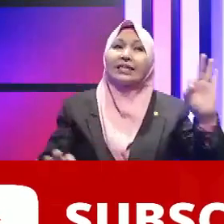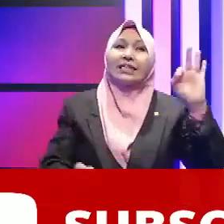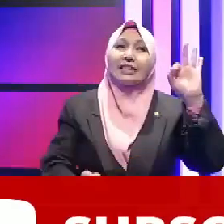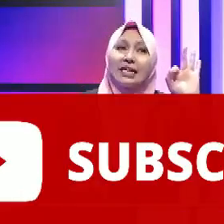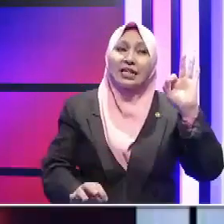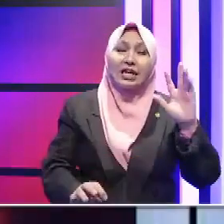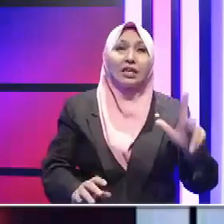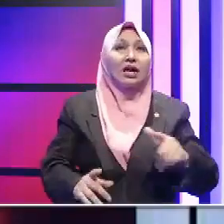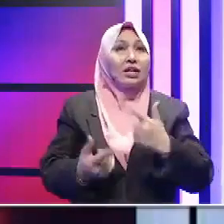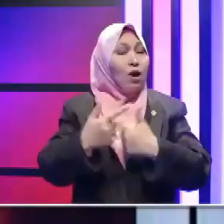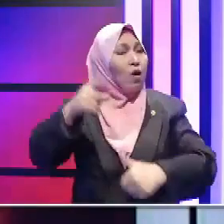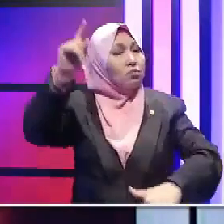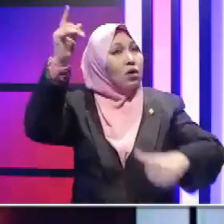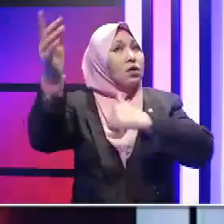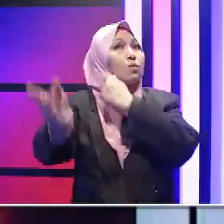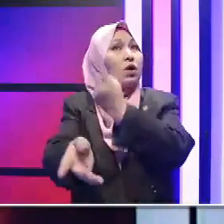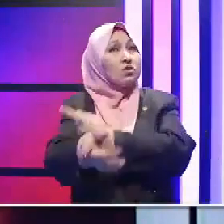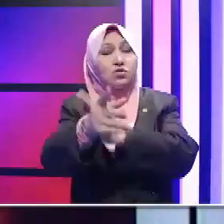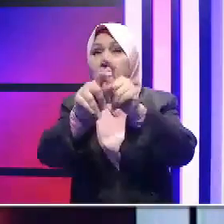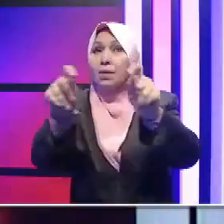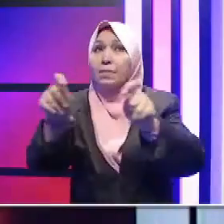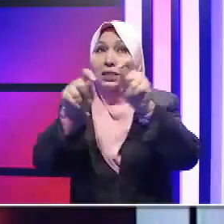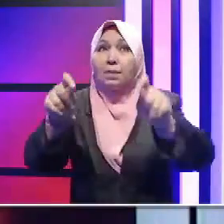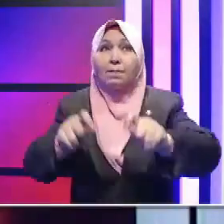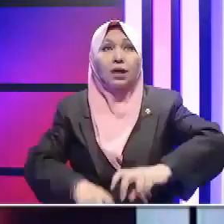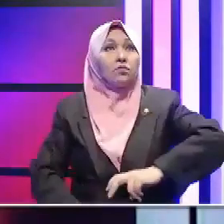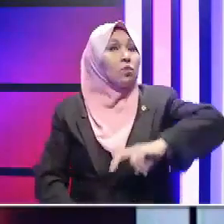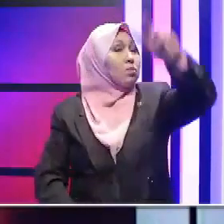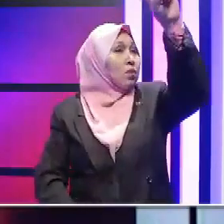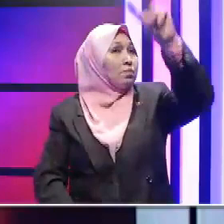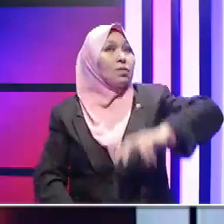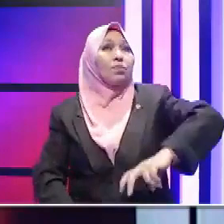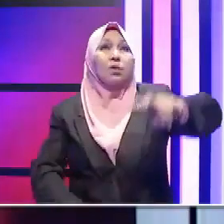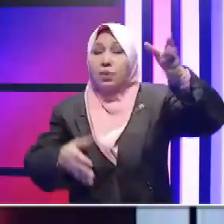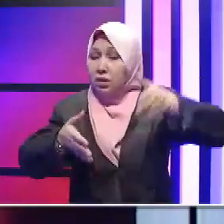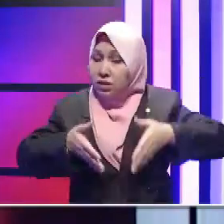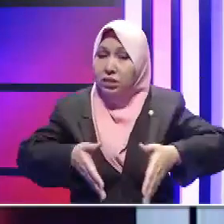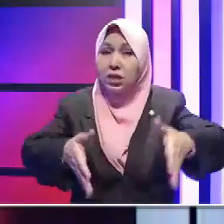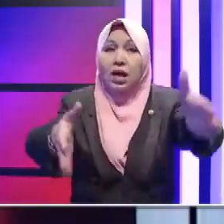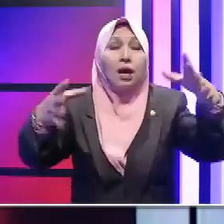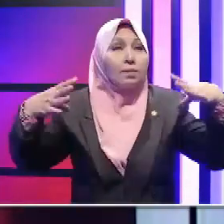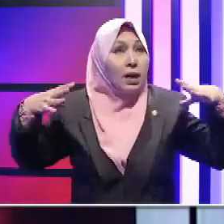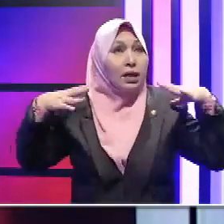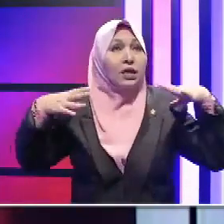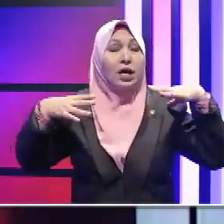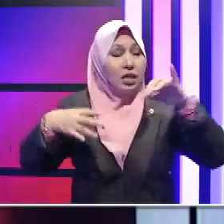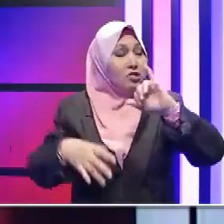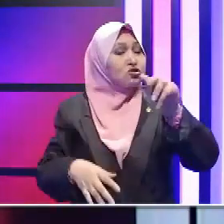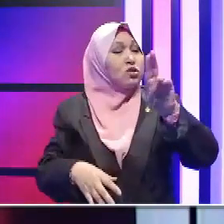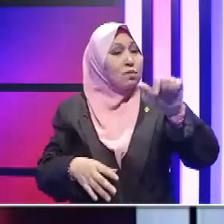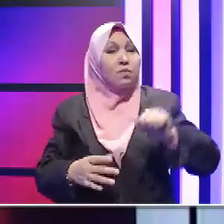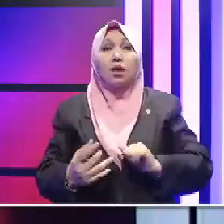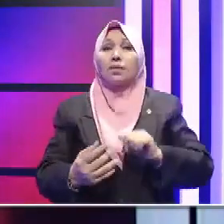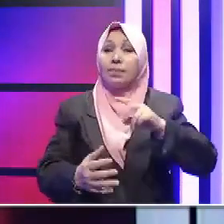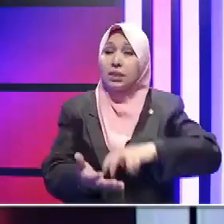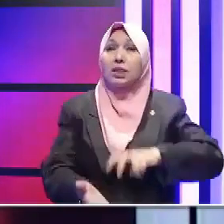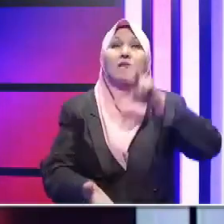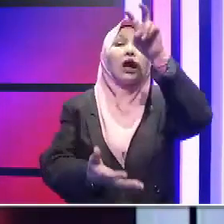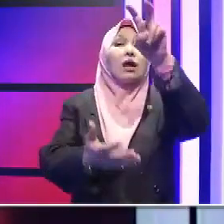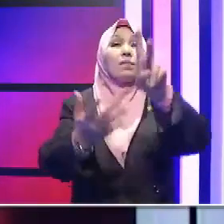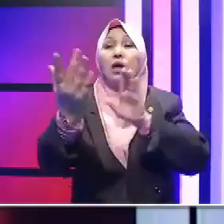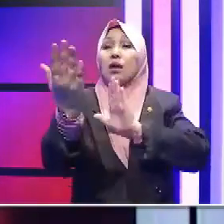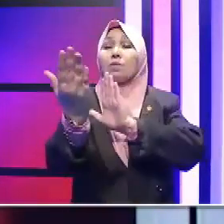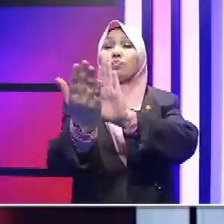dari Allah yang menguasai tempat-tempat turun naik Jalan para malaikat dan Jibril naik menghadap Tuhan dalam sehari